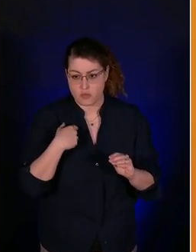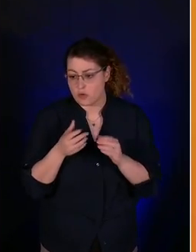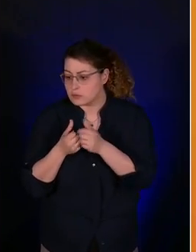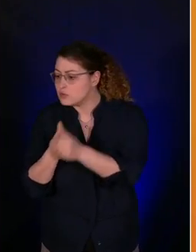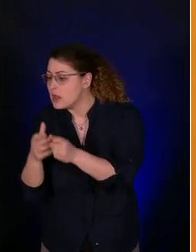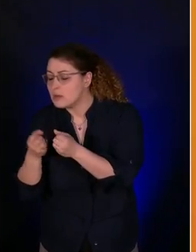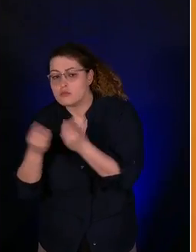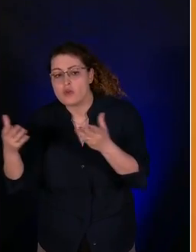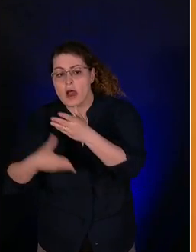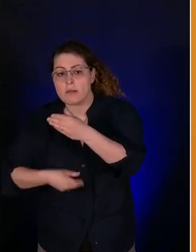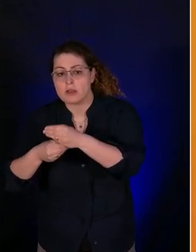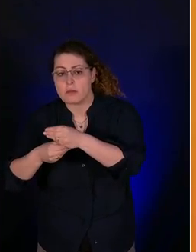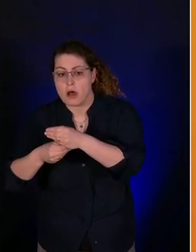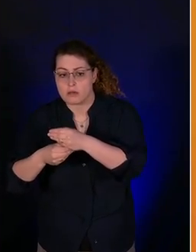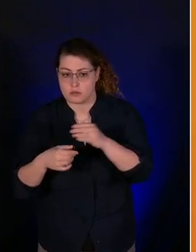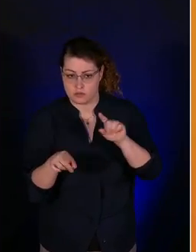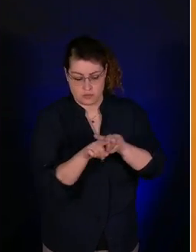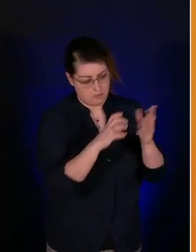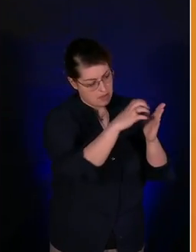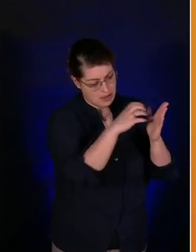amendements déposés sur le même paragraphe.